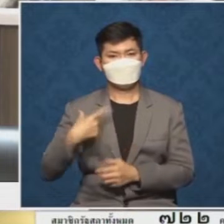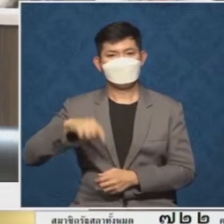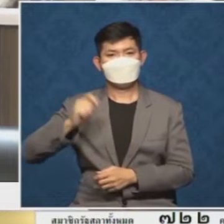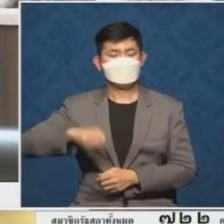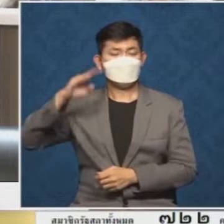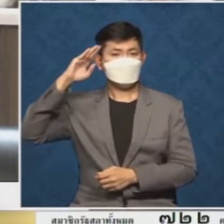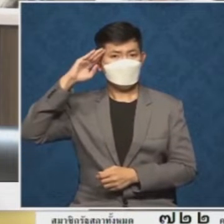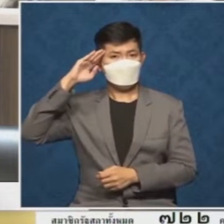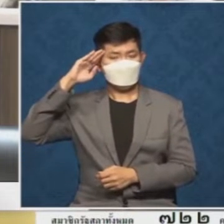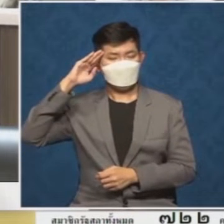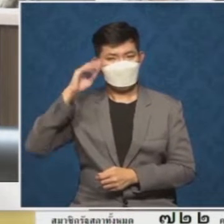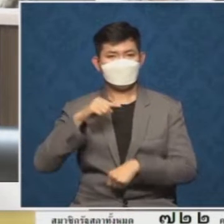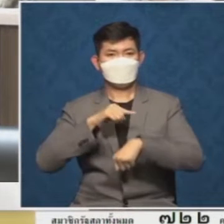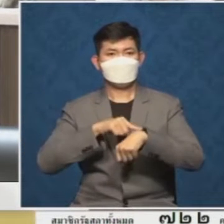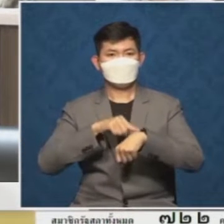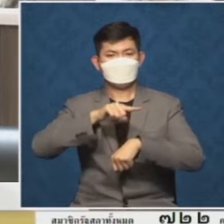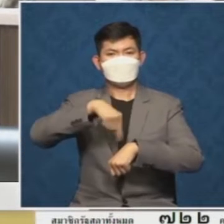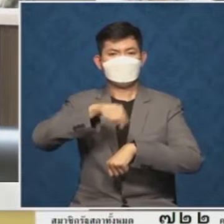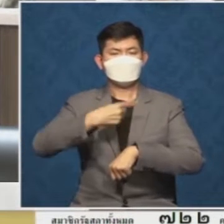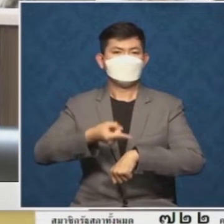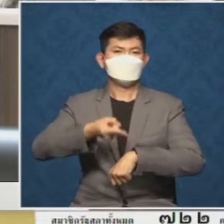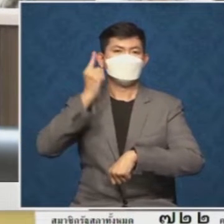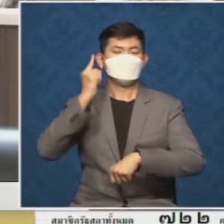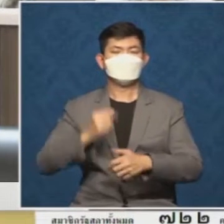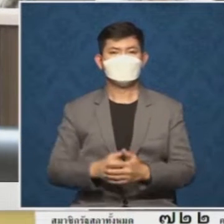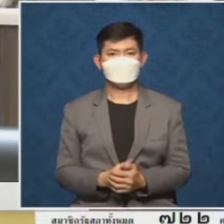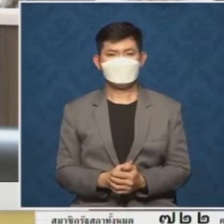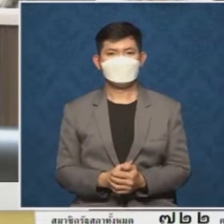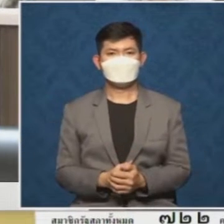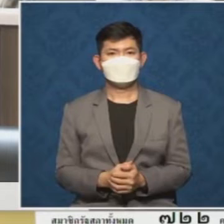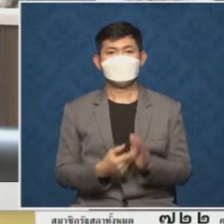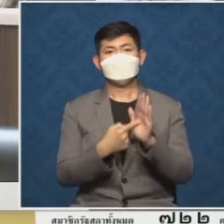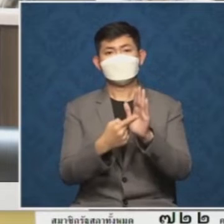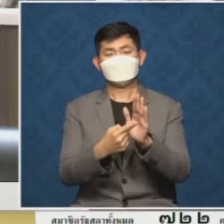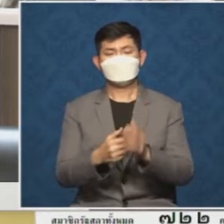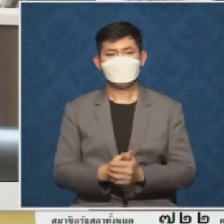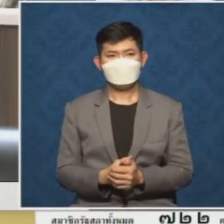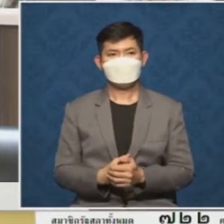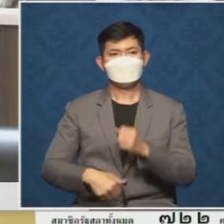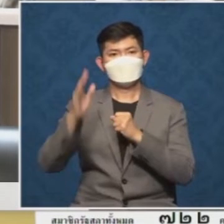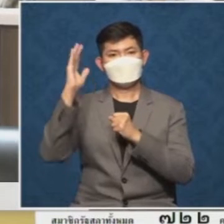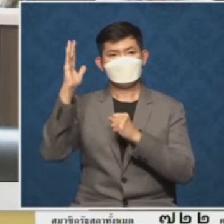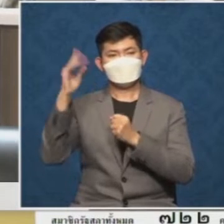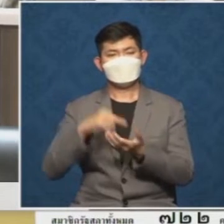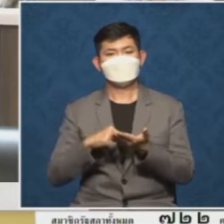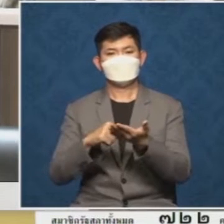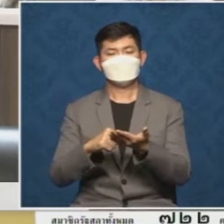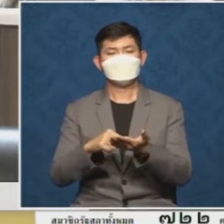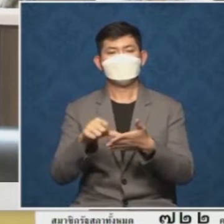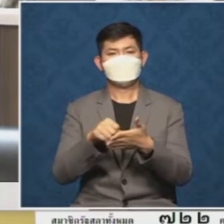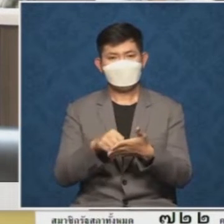นั้นใช้ระยะเวลานานมากผมยกตัวอย่างตัวนายพิปรายยื่นยติเสนอแก้ไข